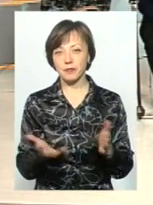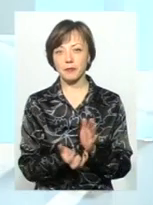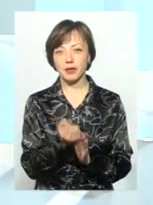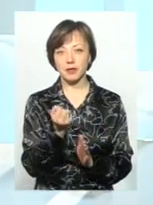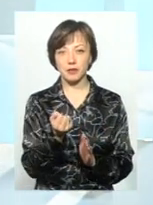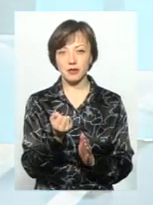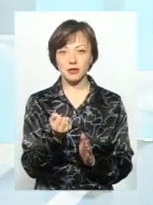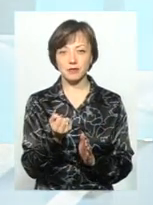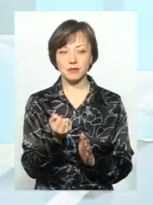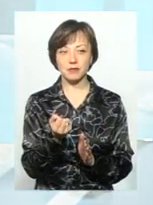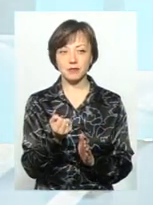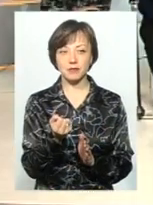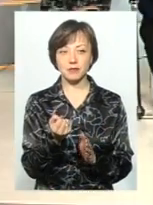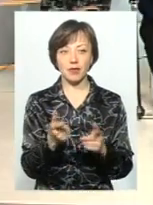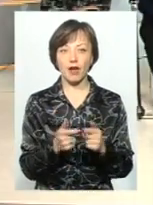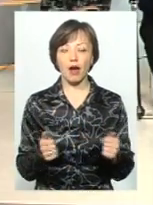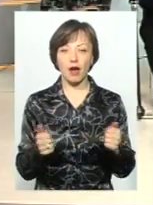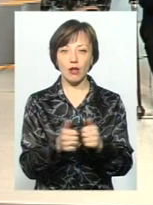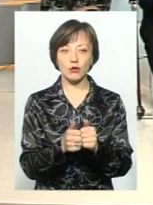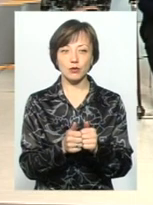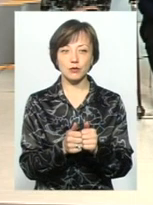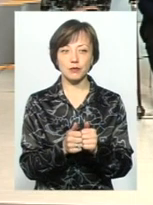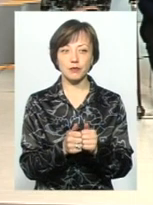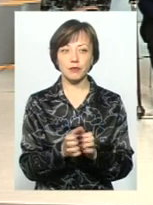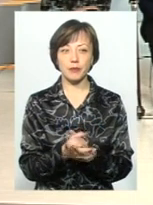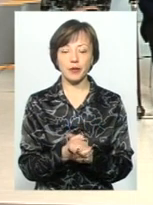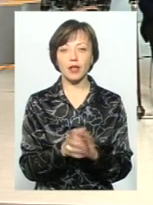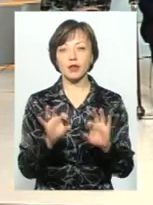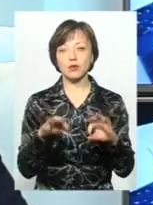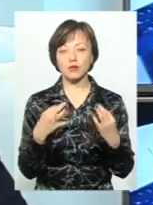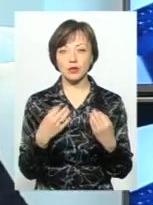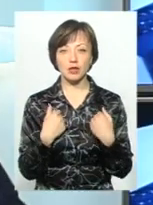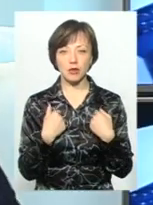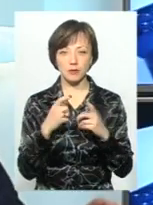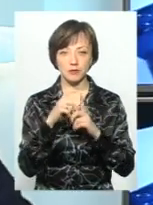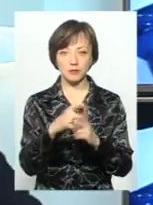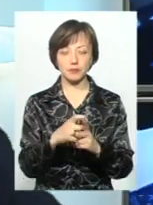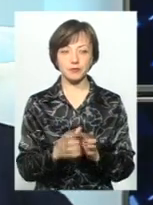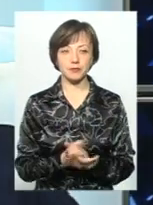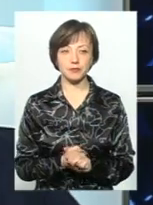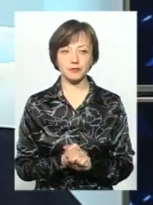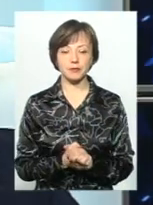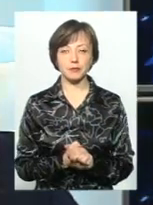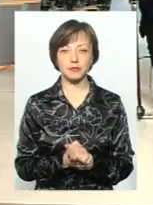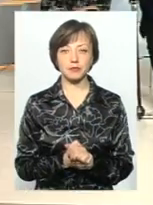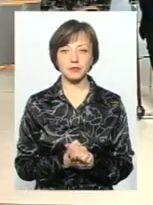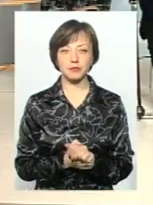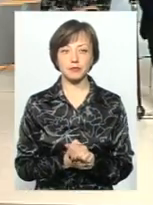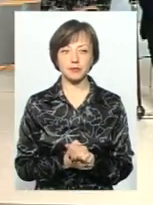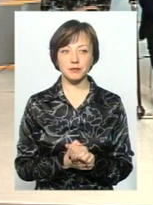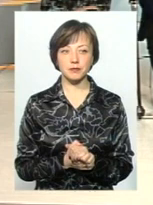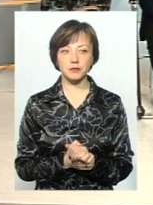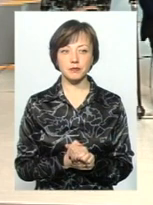підтримати якусь галузь. Ну, дозвольте, так. Ну, ви обмовили, чи відніше